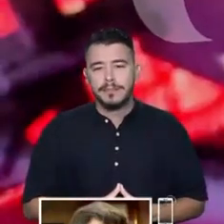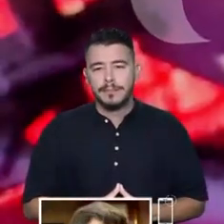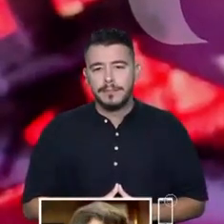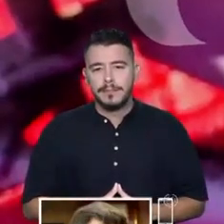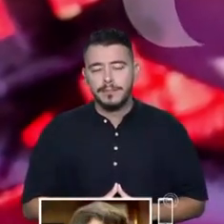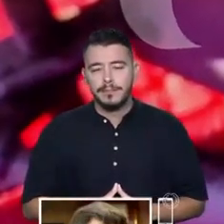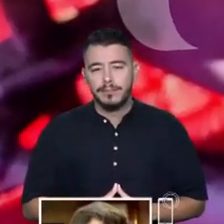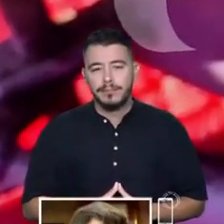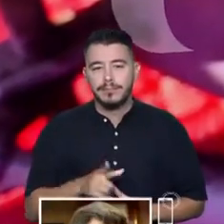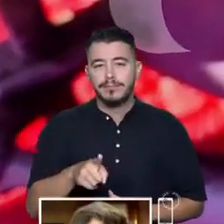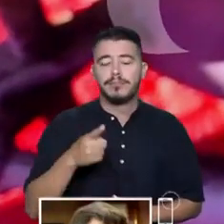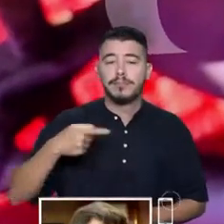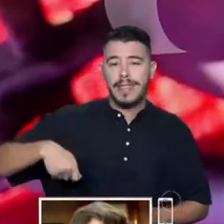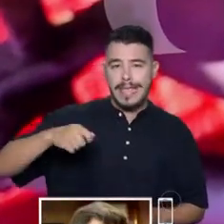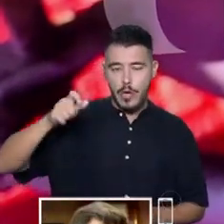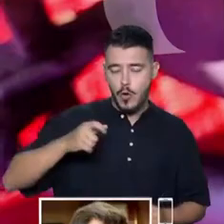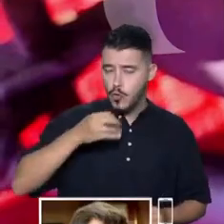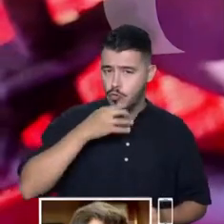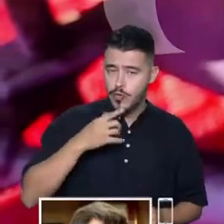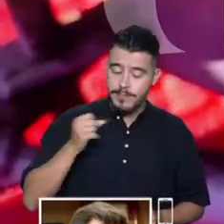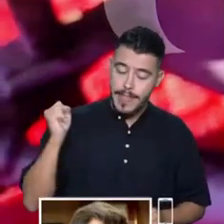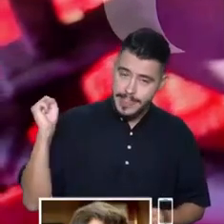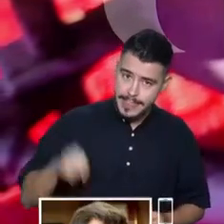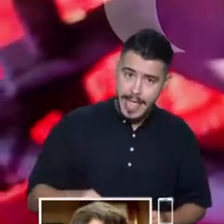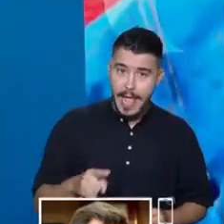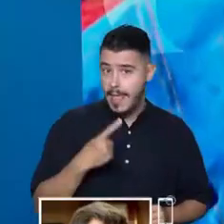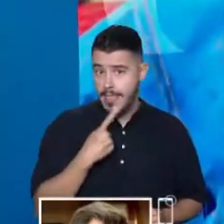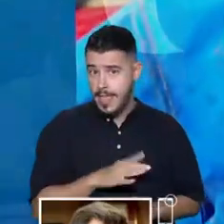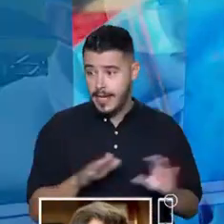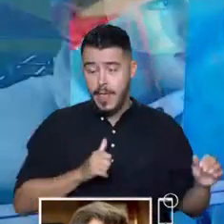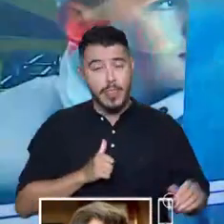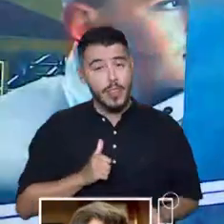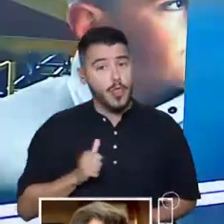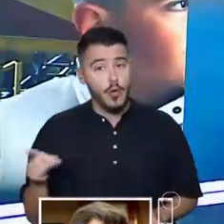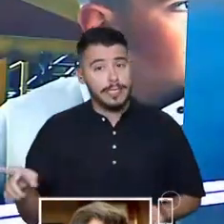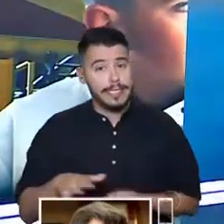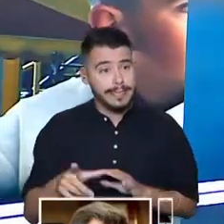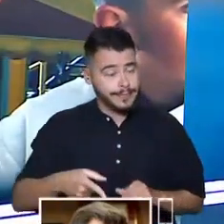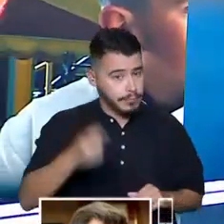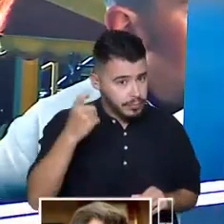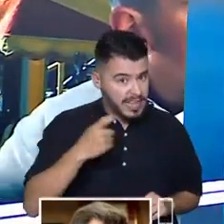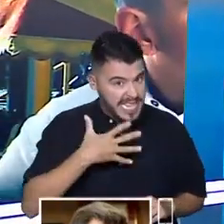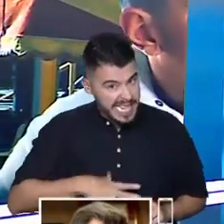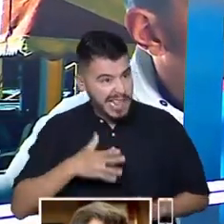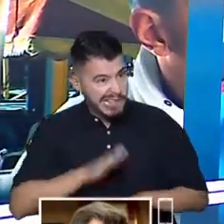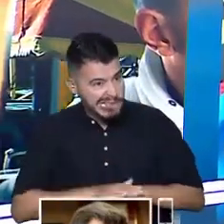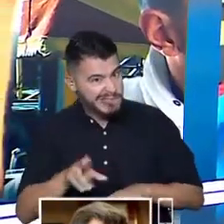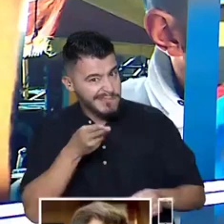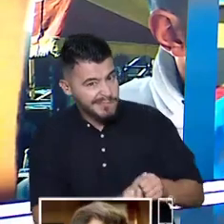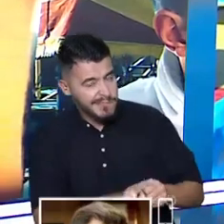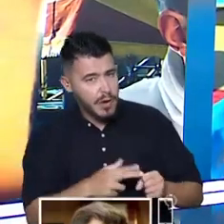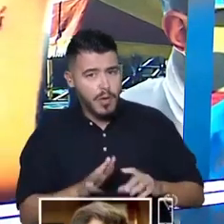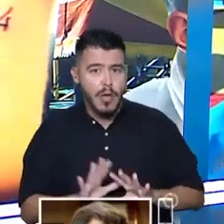τονίσω ότι πρόκειται όχι για μια δόλια συμπεριφορά, αλλά για μια αμελή συμπεριφορά. Αυτή είναι η διαφορά.